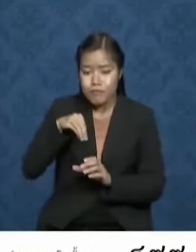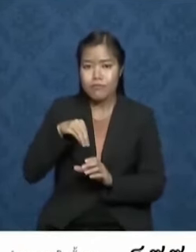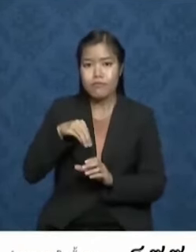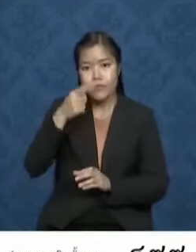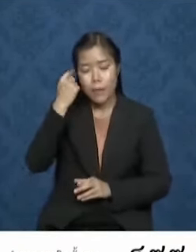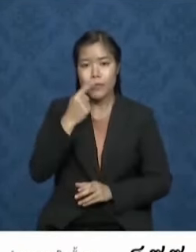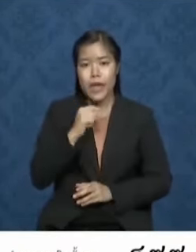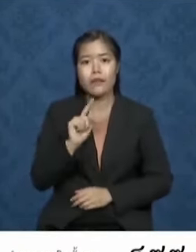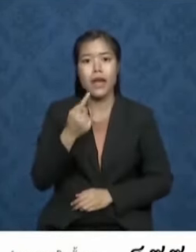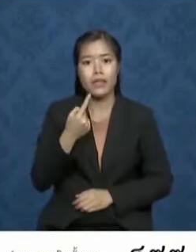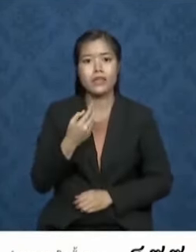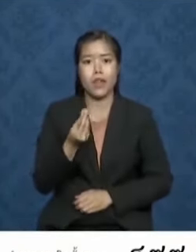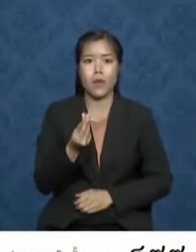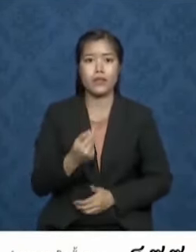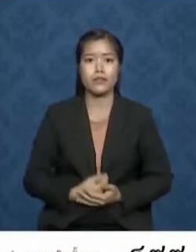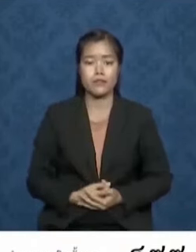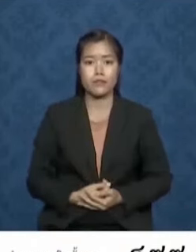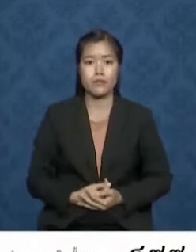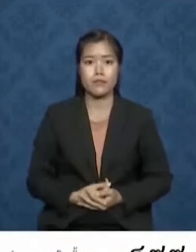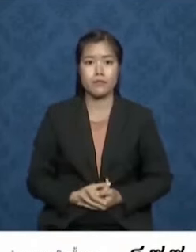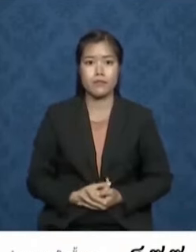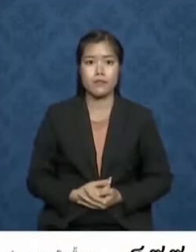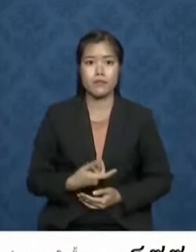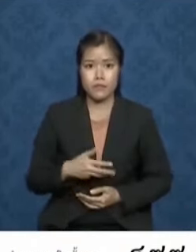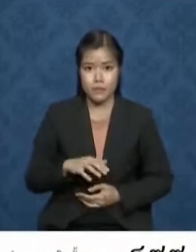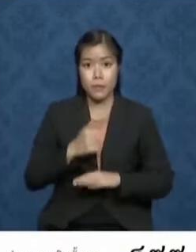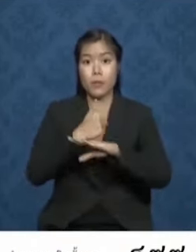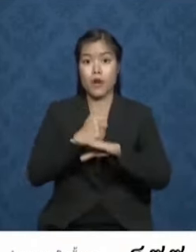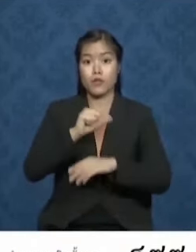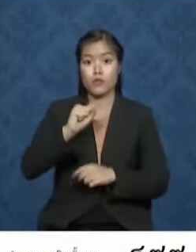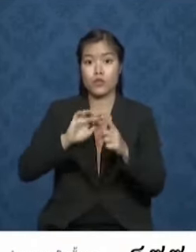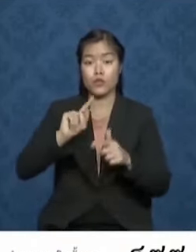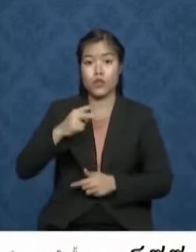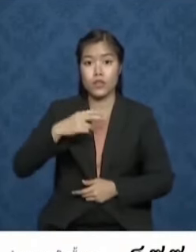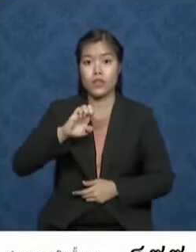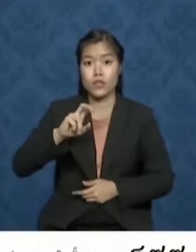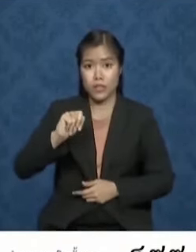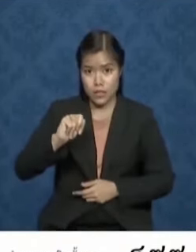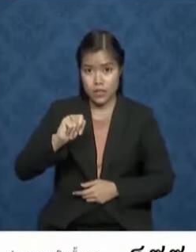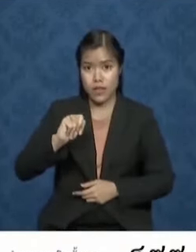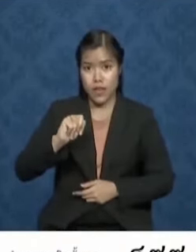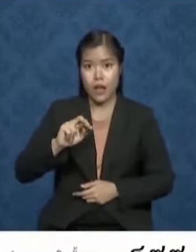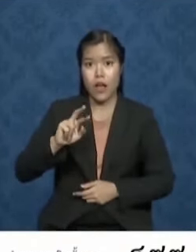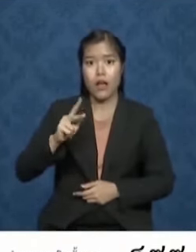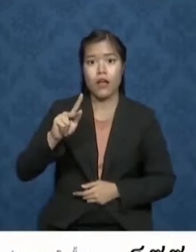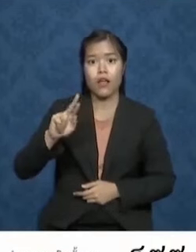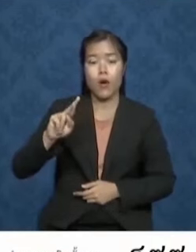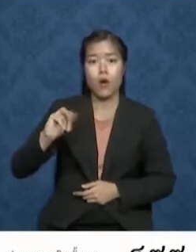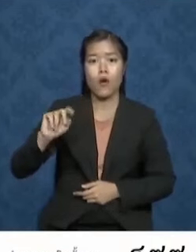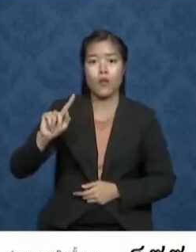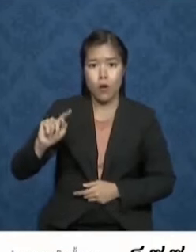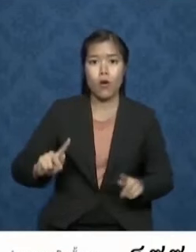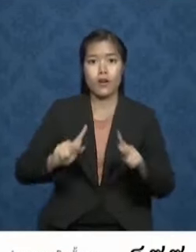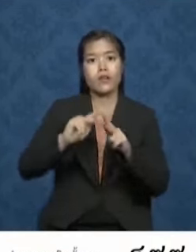ท่านสุทินในฐานะที่เป็นผู้บริหารกระทรวงเนี่ยถ้าท่านไม่ตั้งเป้าหมายและตัวชี้วัดแล้วท่านจะวัดผลการทำ